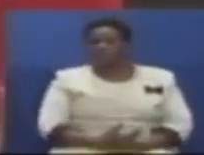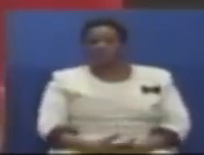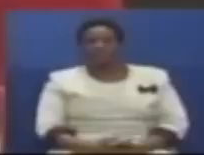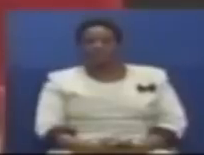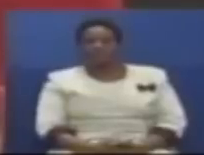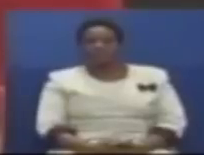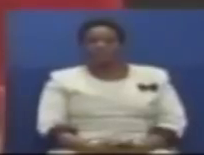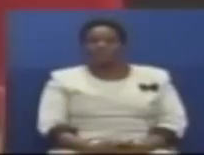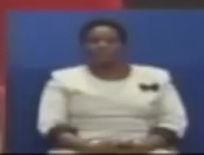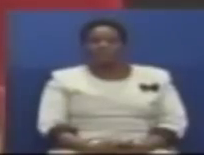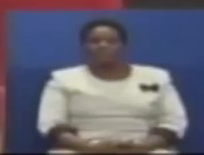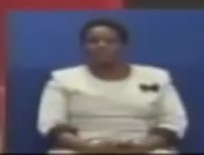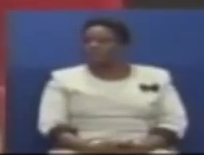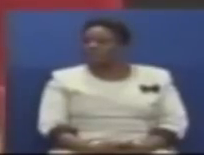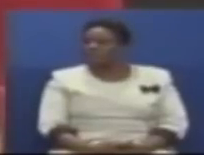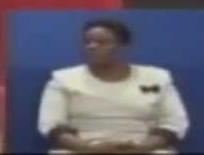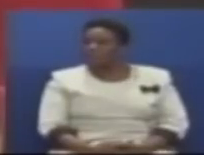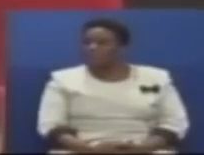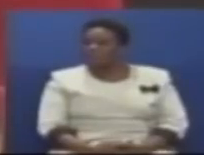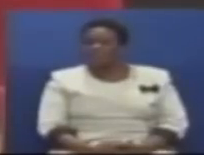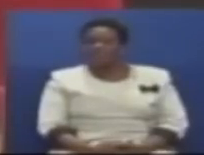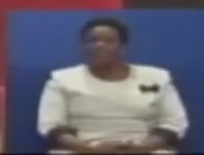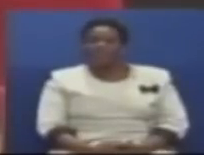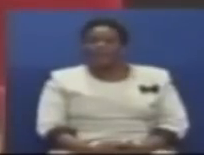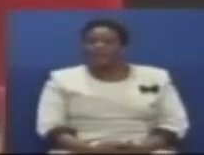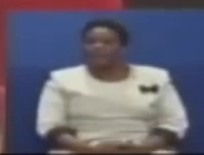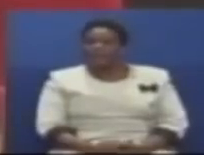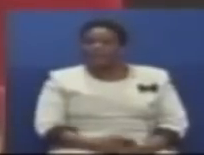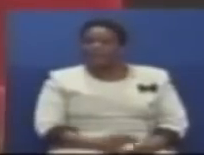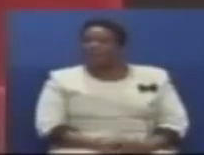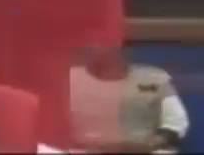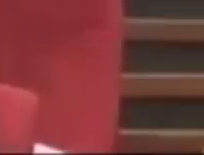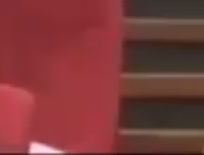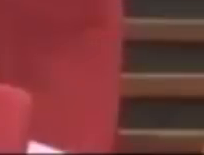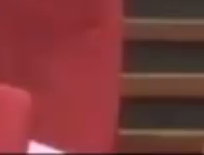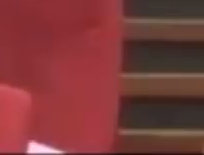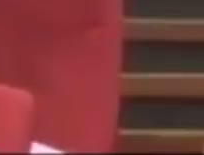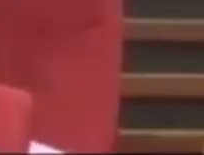zote mkanunue kwa sababu mliahidi mkanunue, ili mambo watu wetu wa kusini